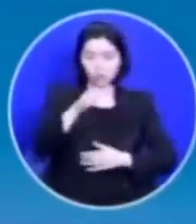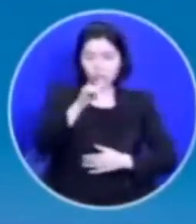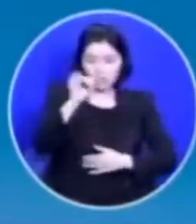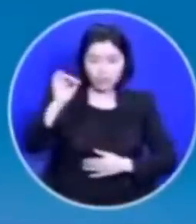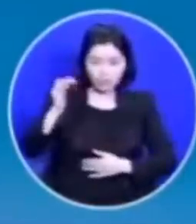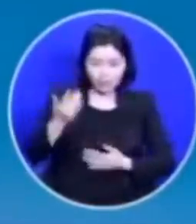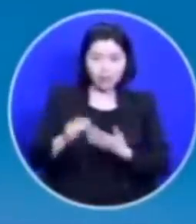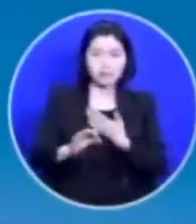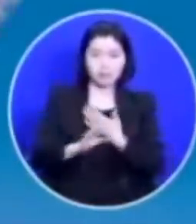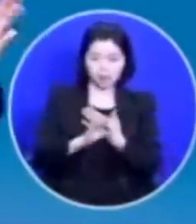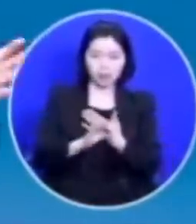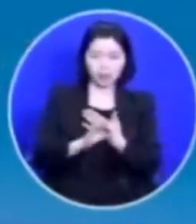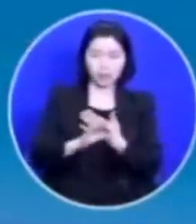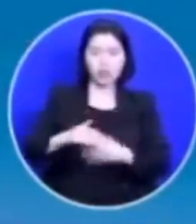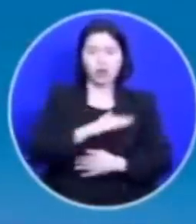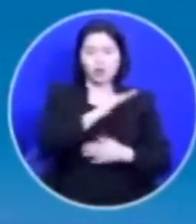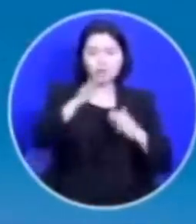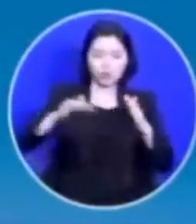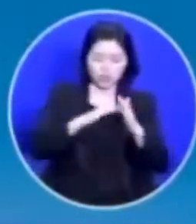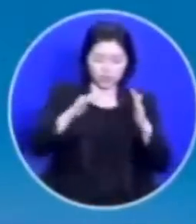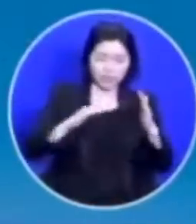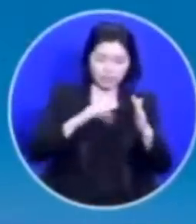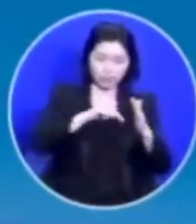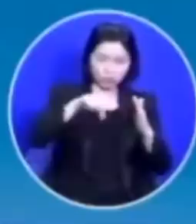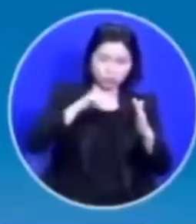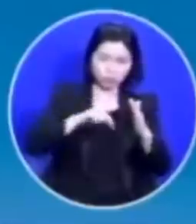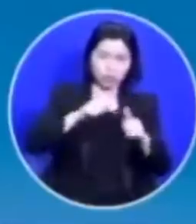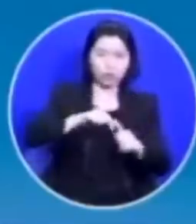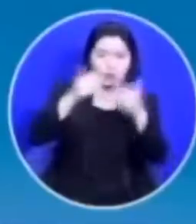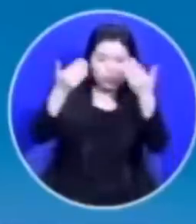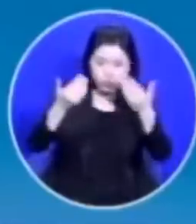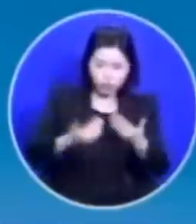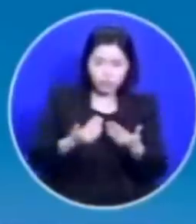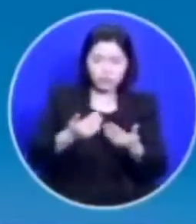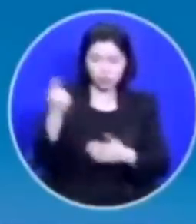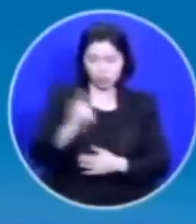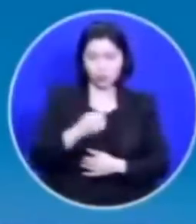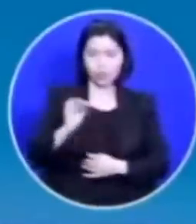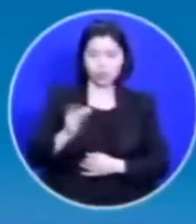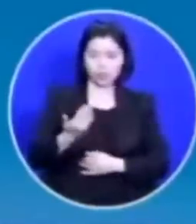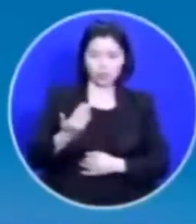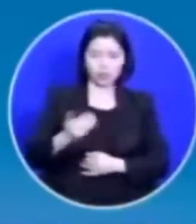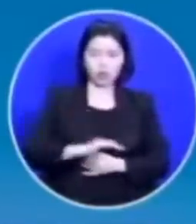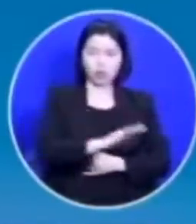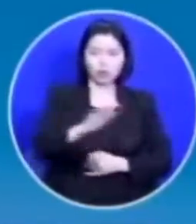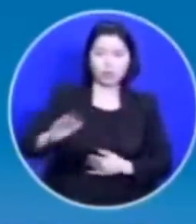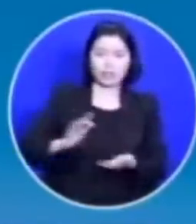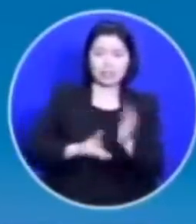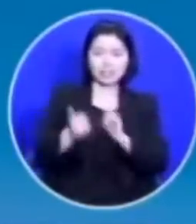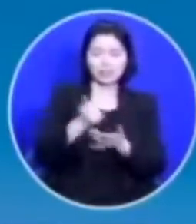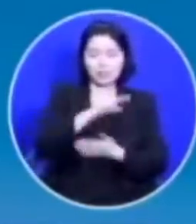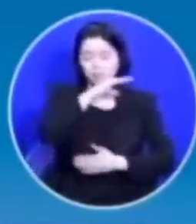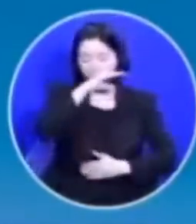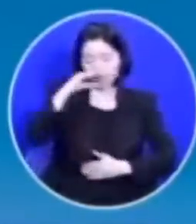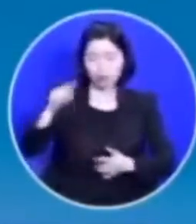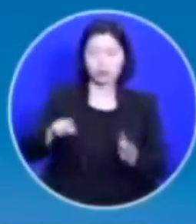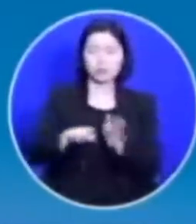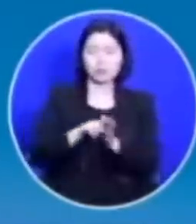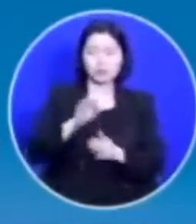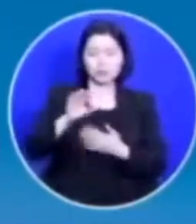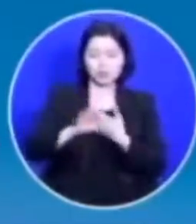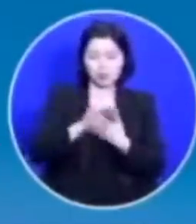가정에 구원이 임합니다 우리가 예수님을 바로 믿게 만 하면 됩니다 여러분